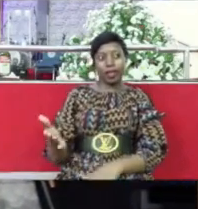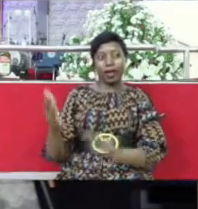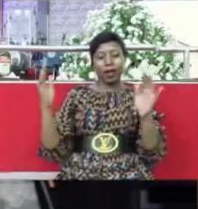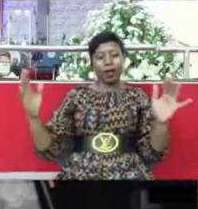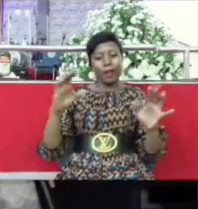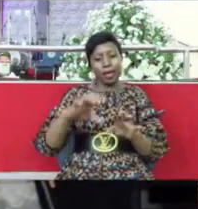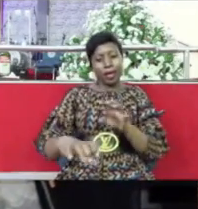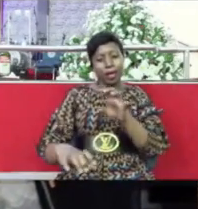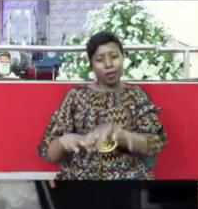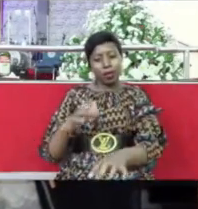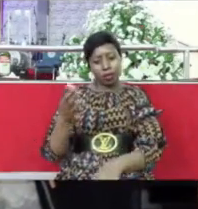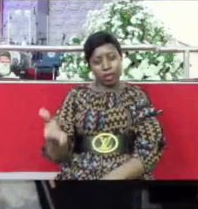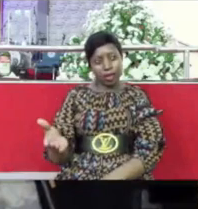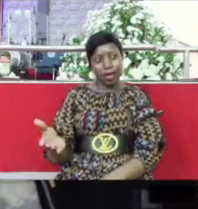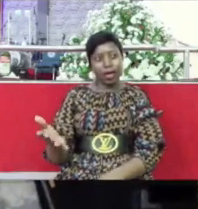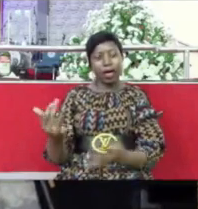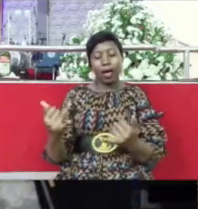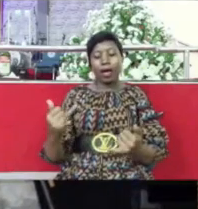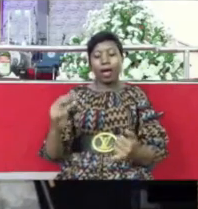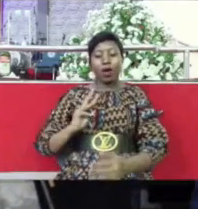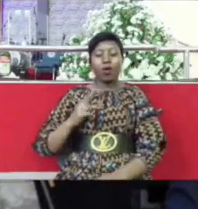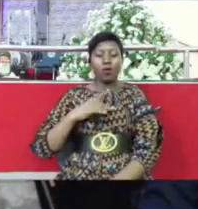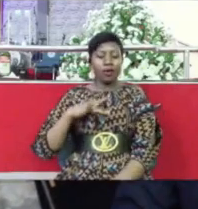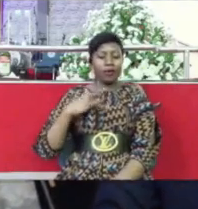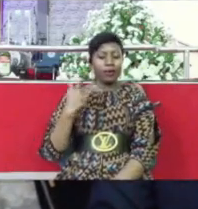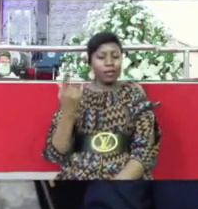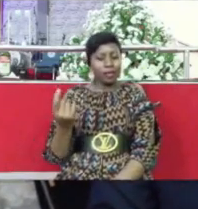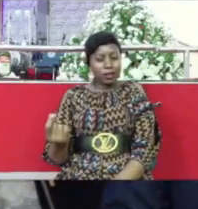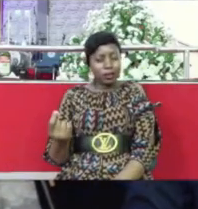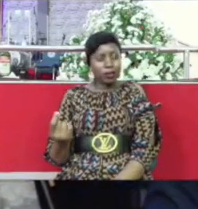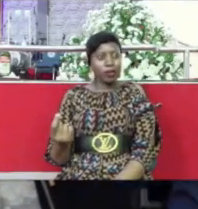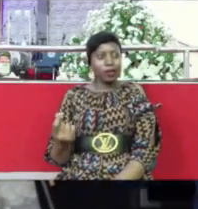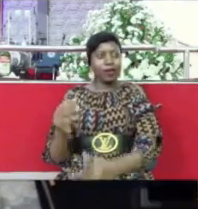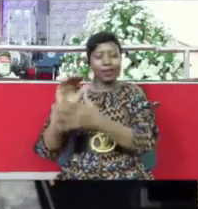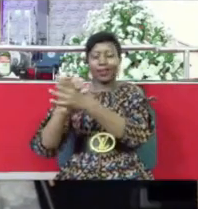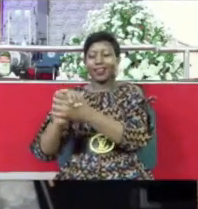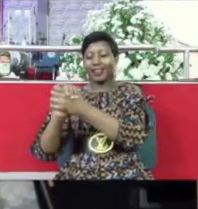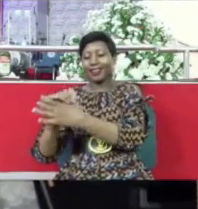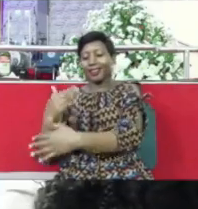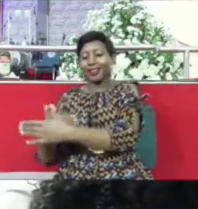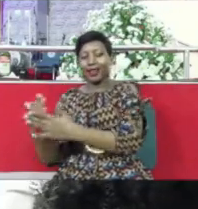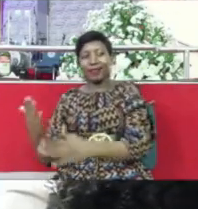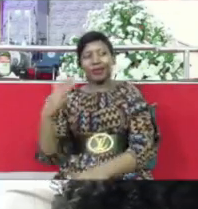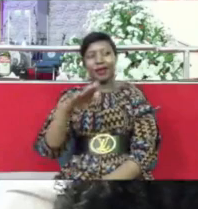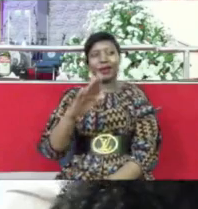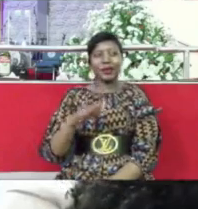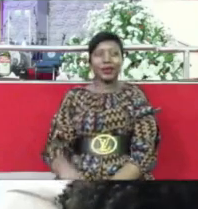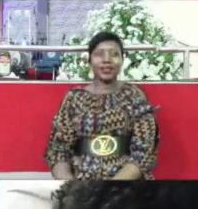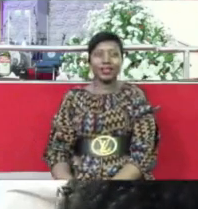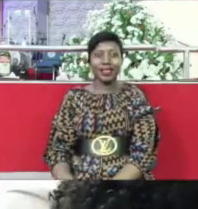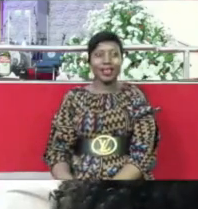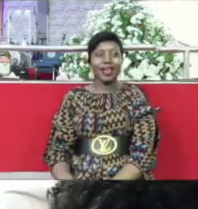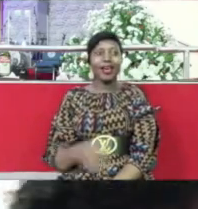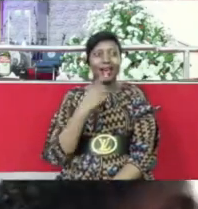their sight katika macho yao. Ah, salimia jirani yako mwambie ni ndile gige wewe ni panzi ama mwambie dire nyenje wewe ni nzige